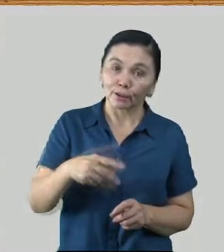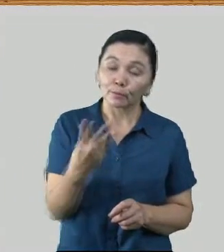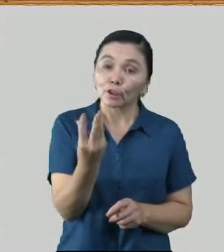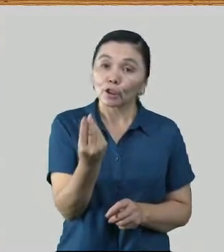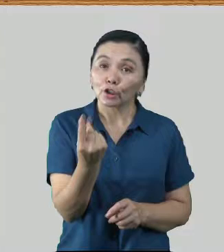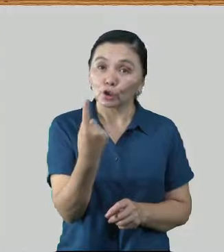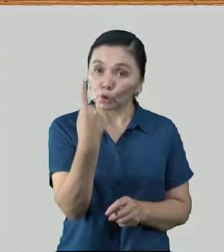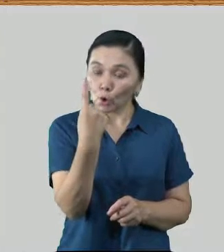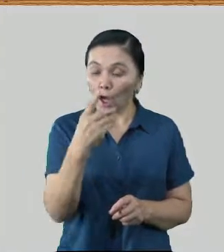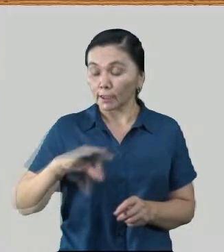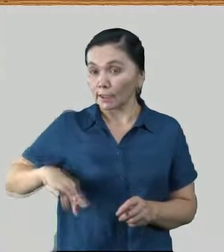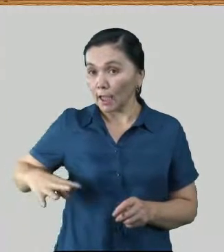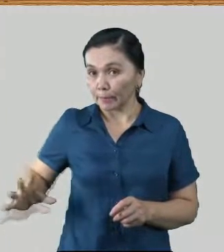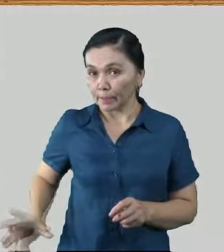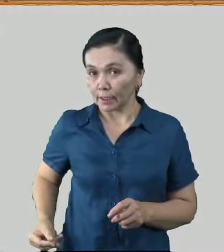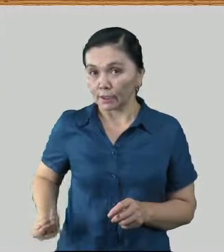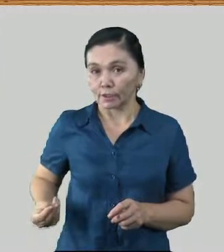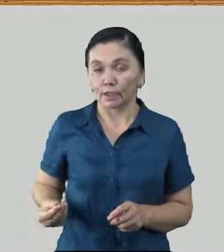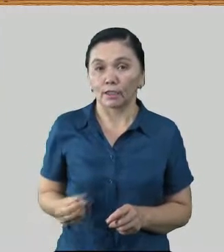еще одна.